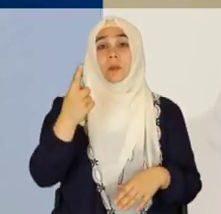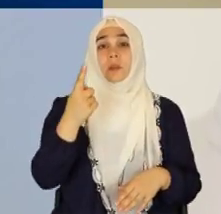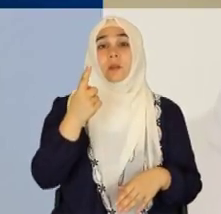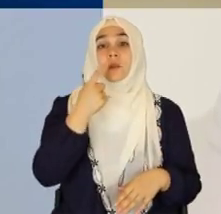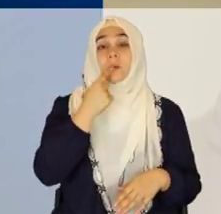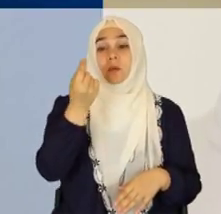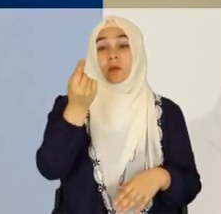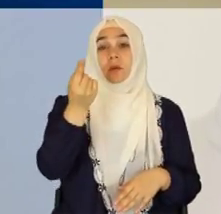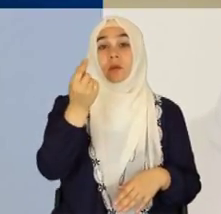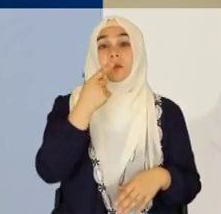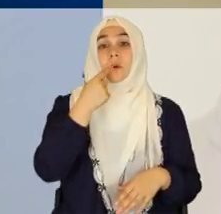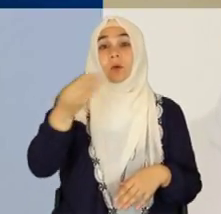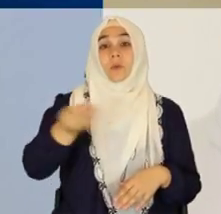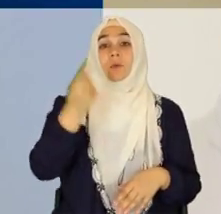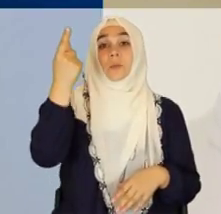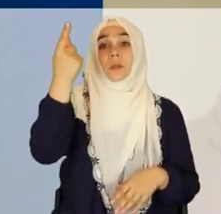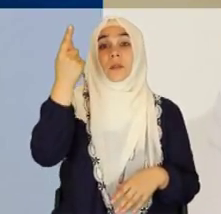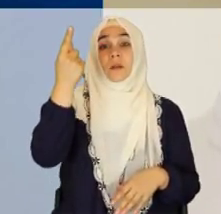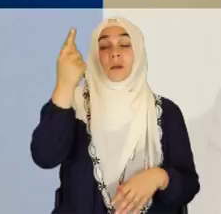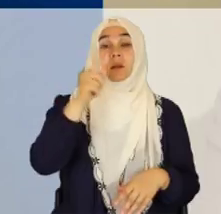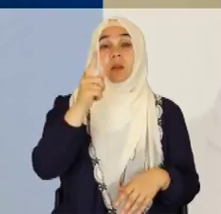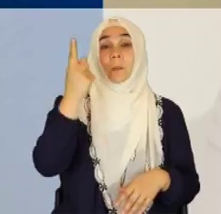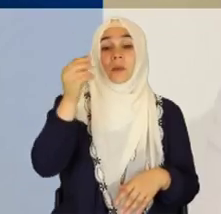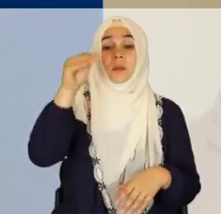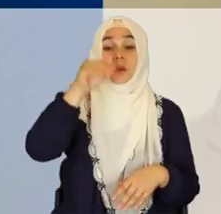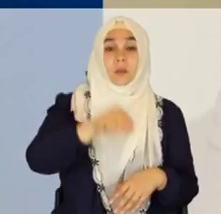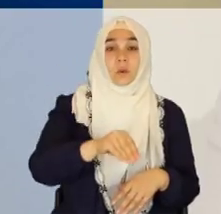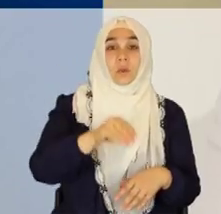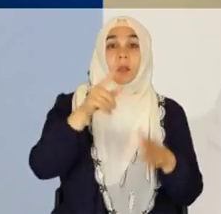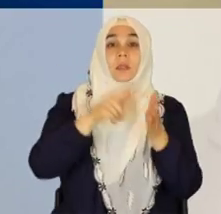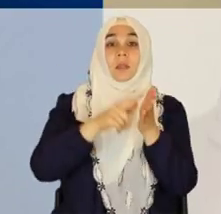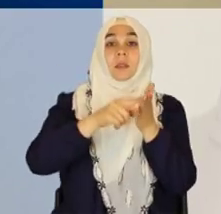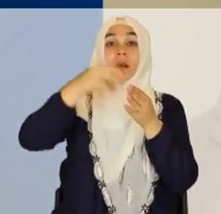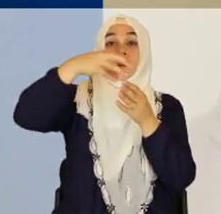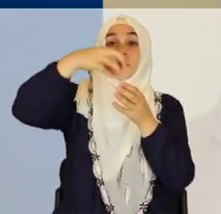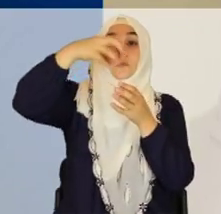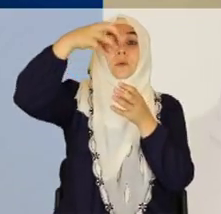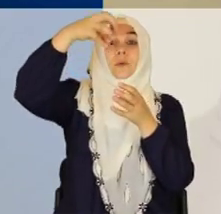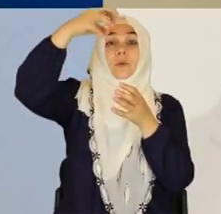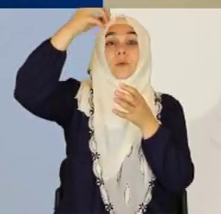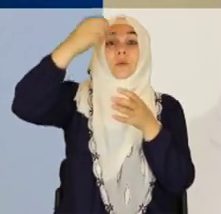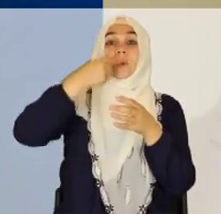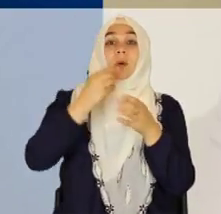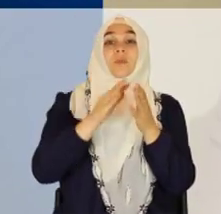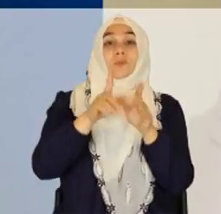don. Bitta don bor edi. Ekuvdi 7 sunbulalik bug'doy bo'lib